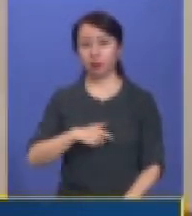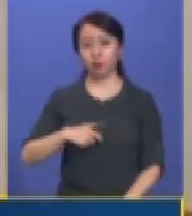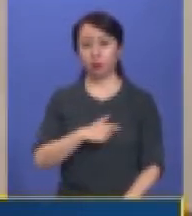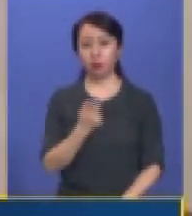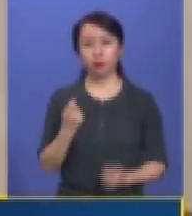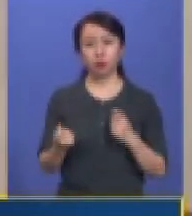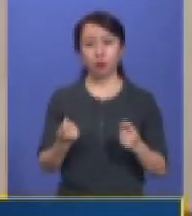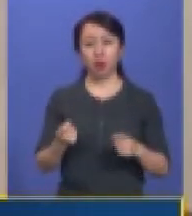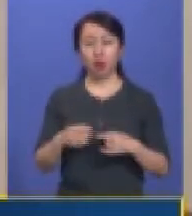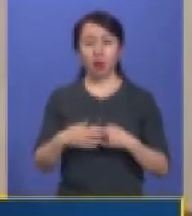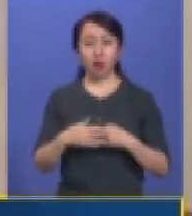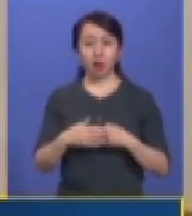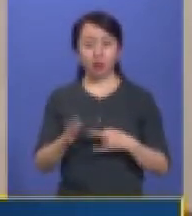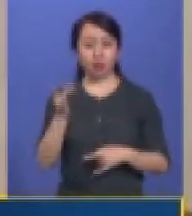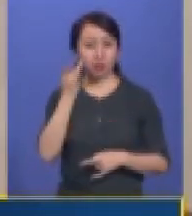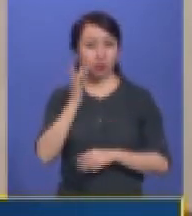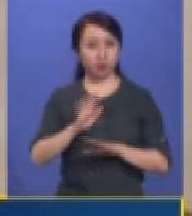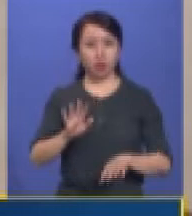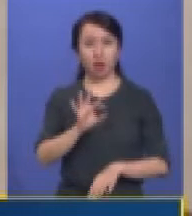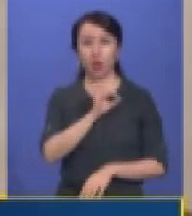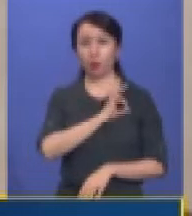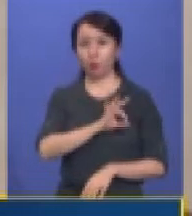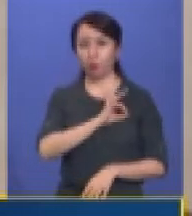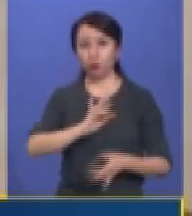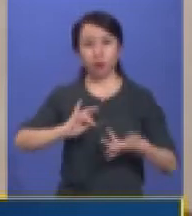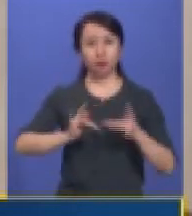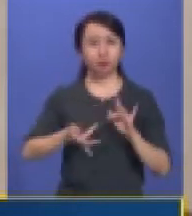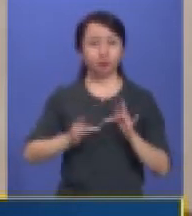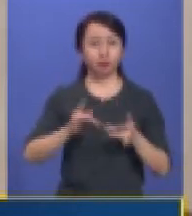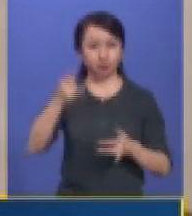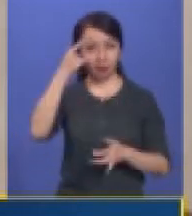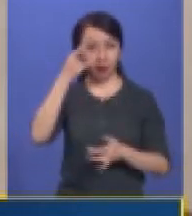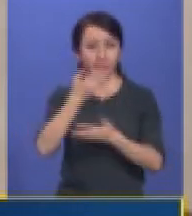недостаточно открыты, не всегда пользуются социальными сетями, и